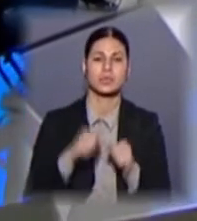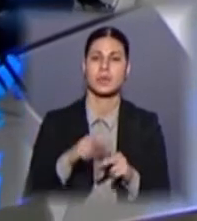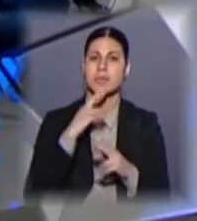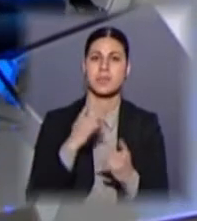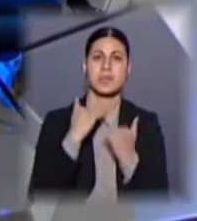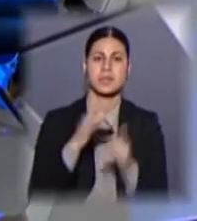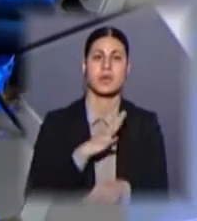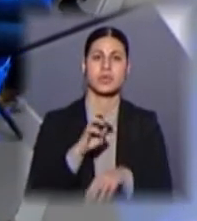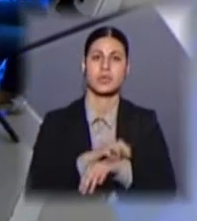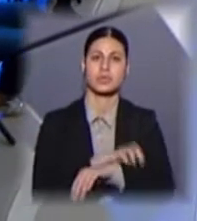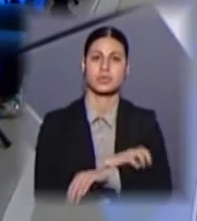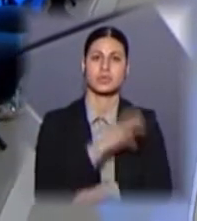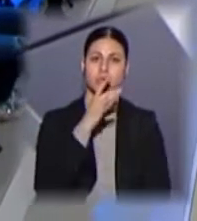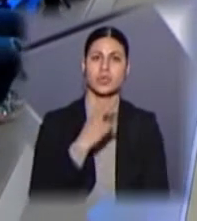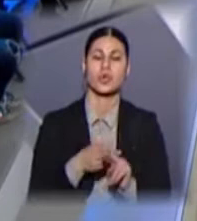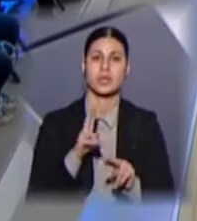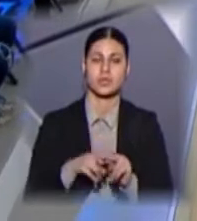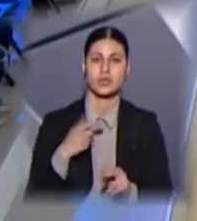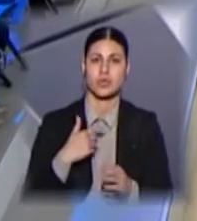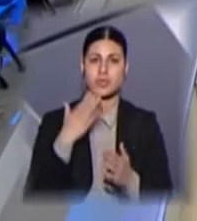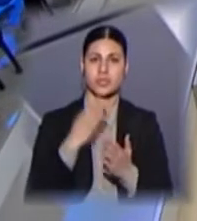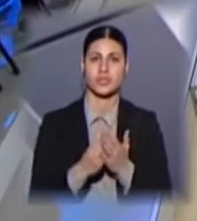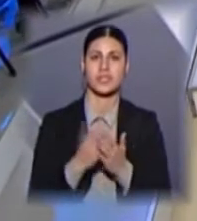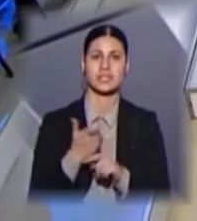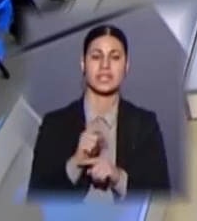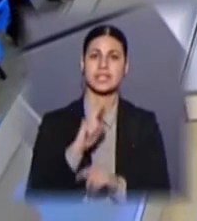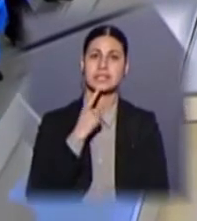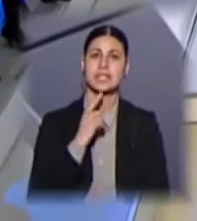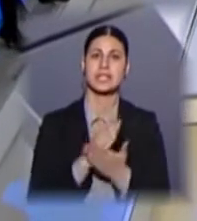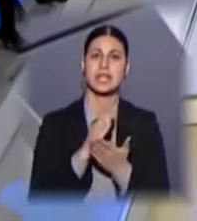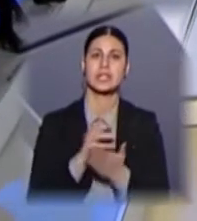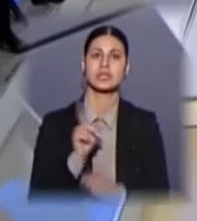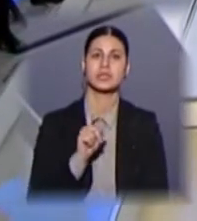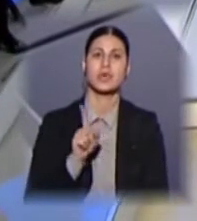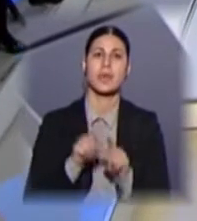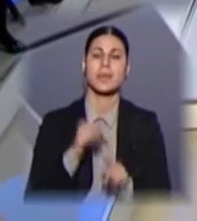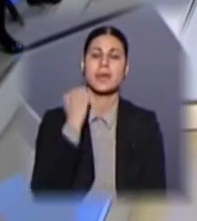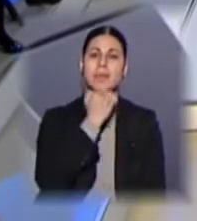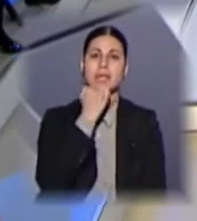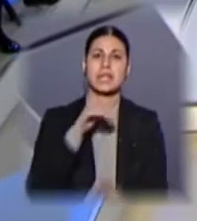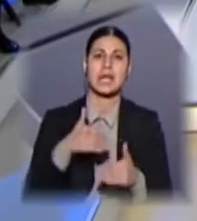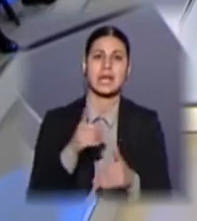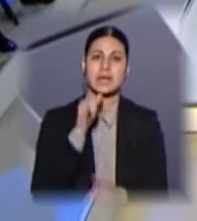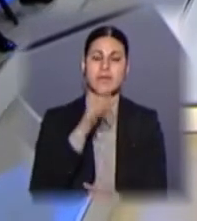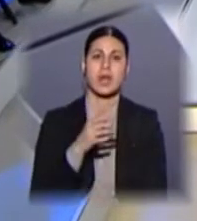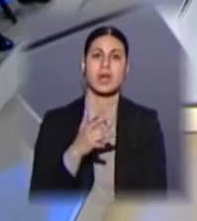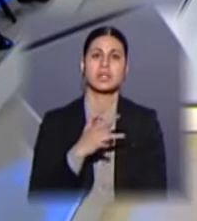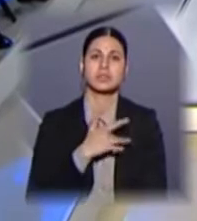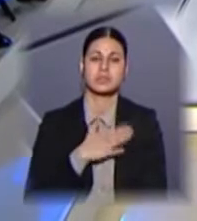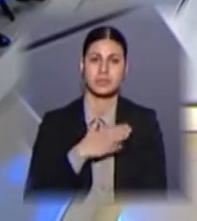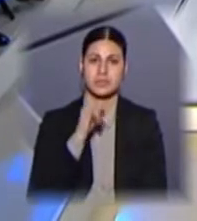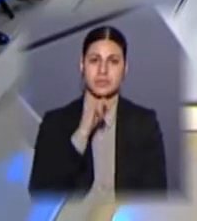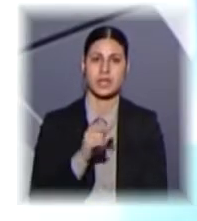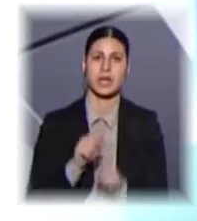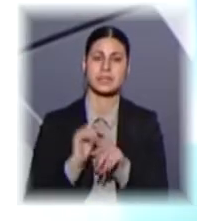ხელისუფლება, საბჭოთა სახელმწიფო და სწორედ ამიტომაც ჩვენ საზოგადოებაში ძნელი აღსაქმელია ის, რაც ნივთობრივი არ არის, აღიქვა როგორც უფლება, როგორც სიკეთე.